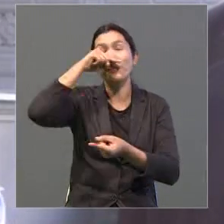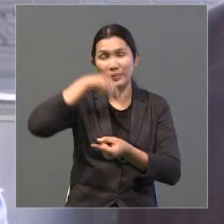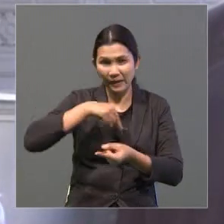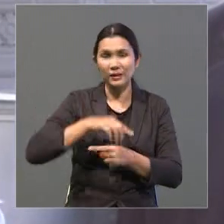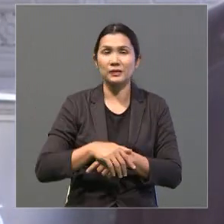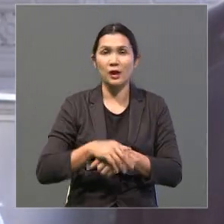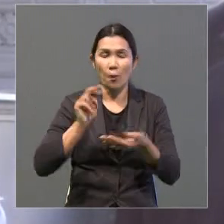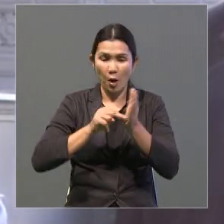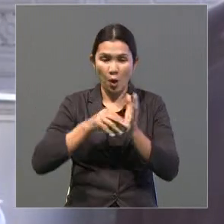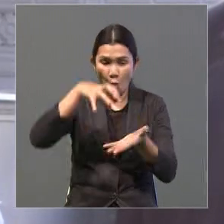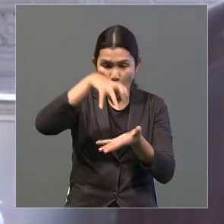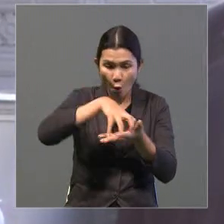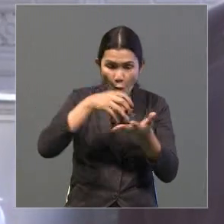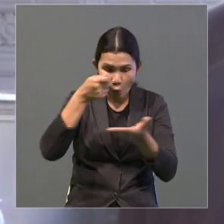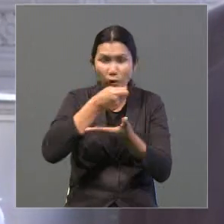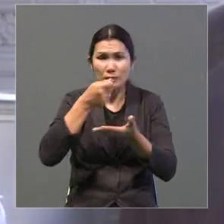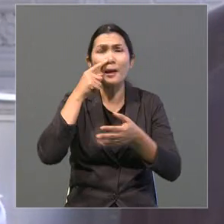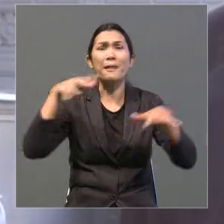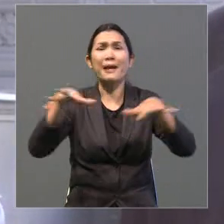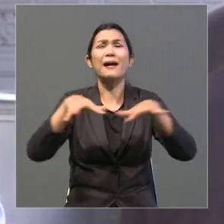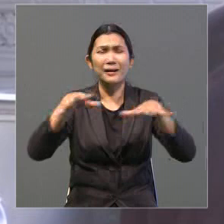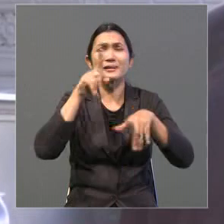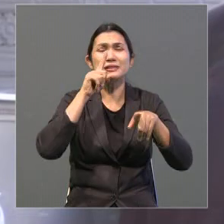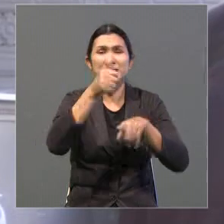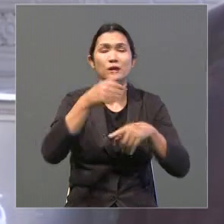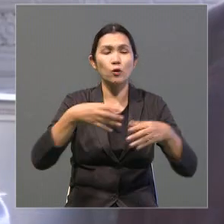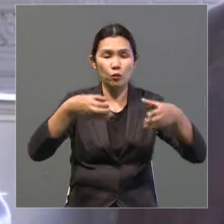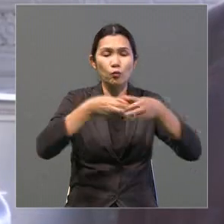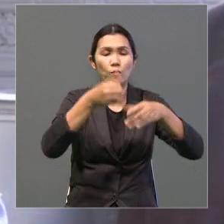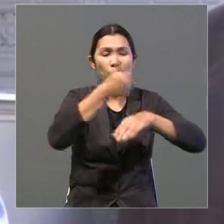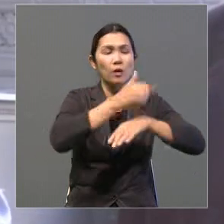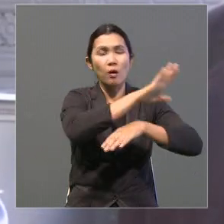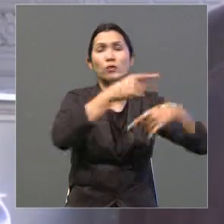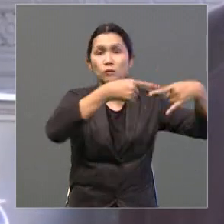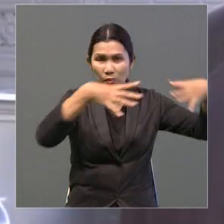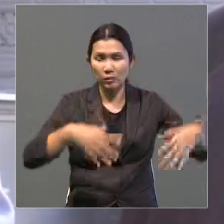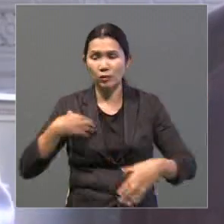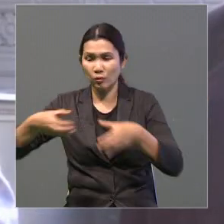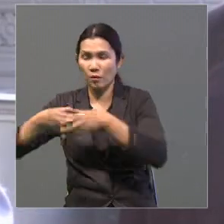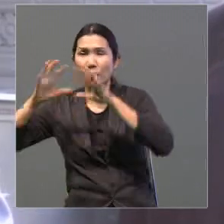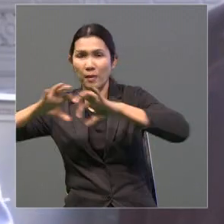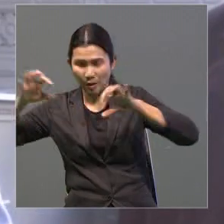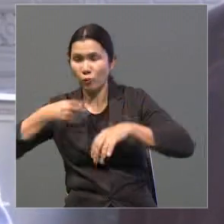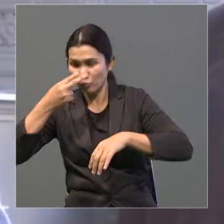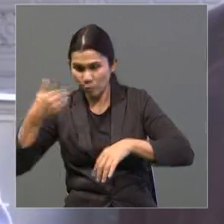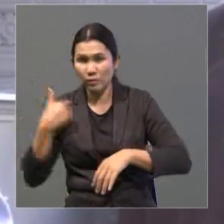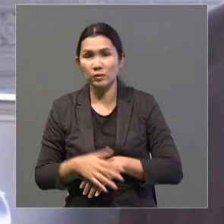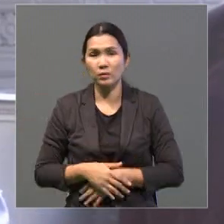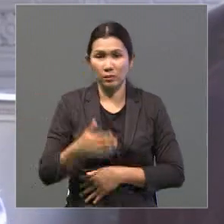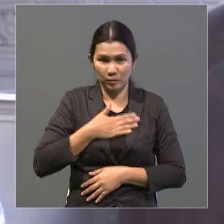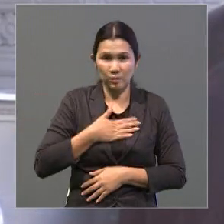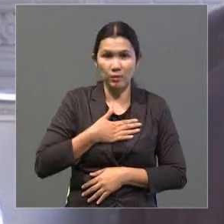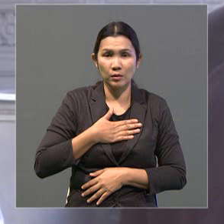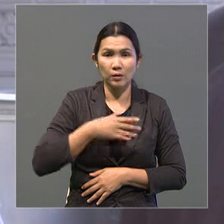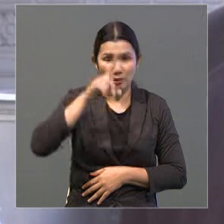ครจะดูเลิกดูยามก็เป็นเรื่องปกตินะครับไม่ได้แตกต่างกันเลยฝ่ายค้านเองก็คงดูมาฝ่ายรัฐบาลก็ดูมาตัวผมเองเนี่ยก็เส